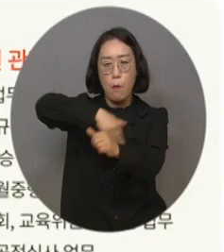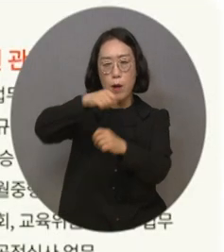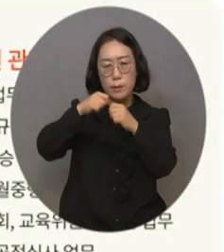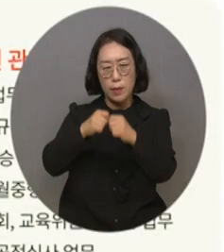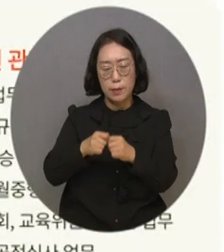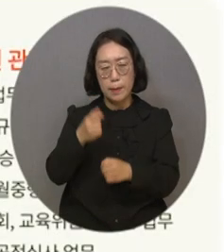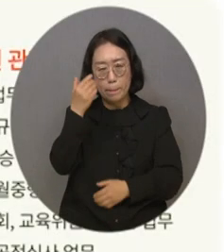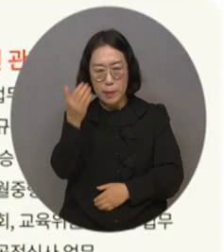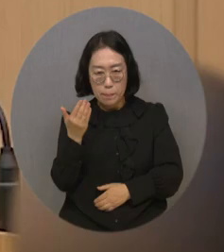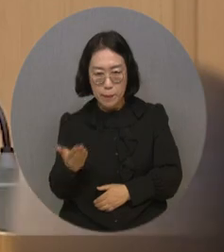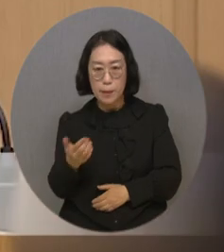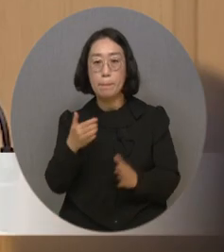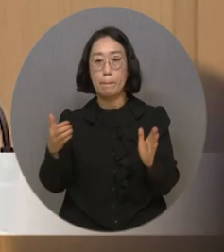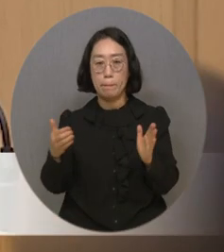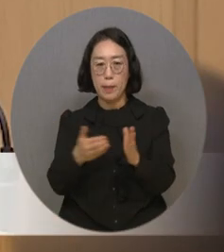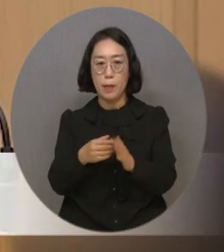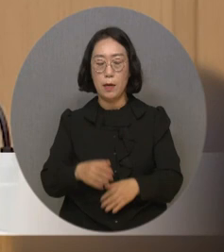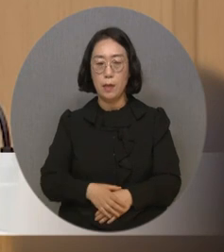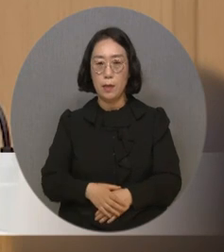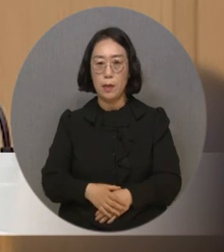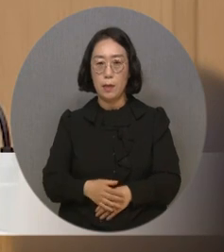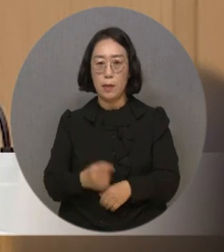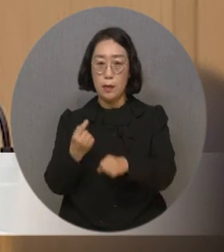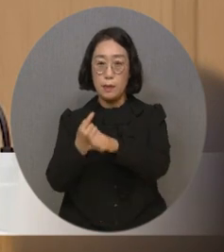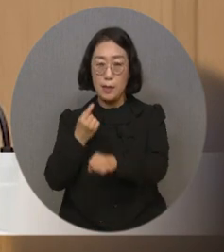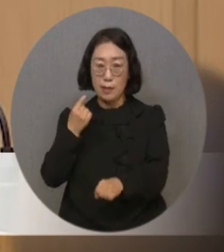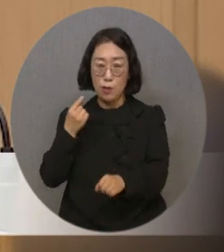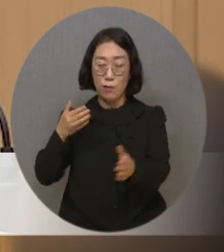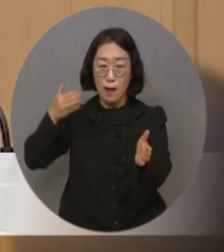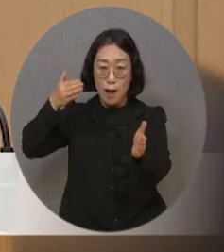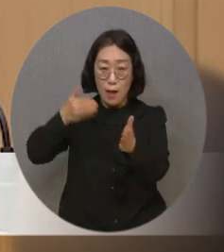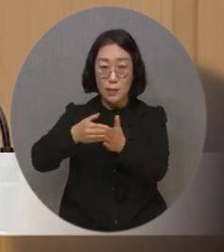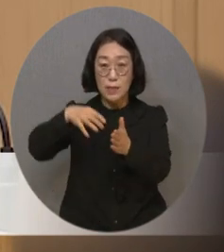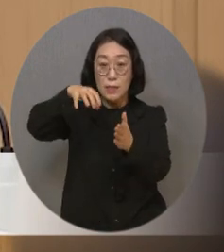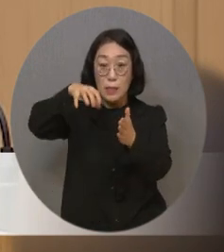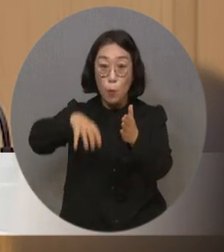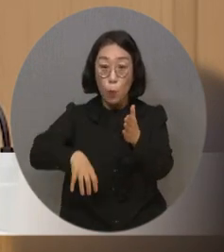대해 질의했습니다 지난해까지 전라남도교육청은